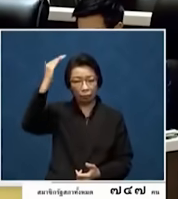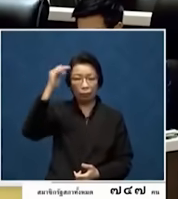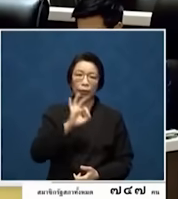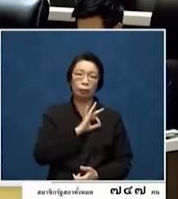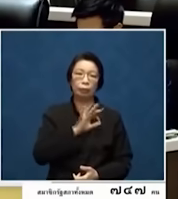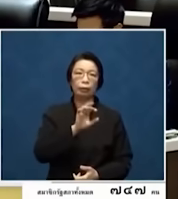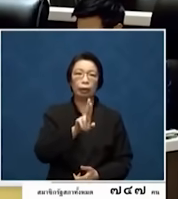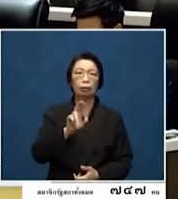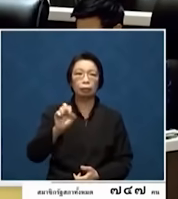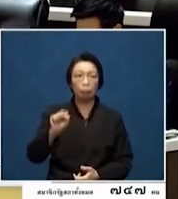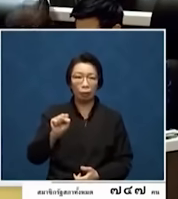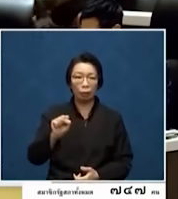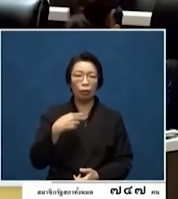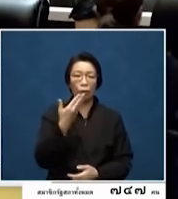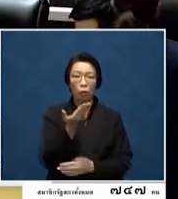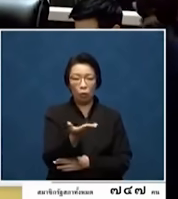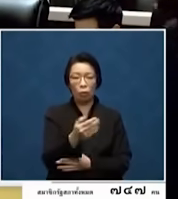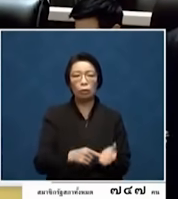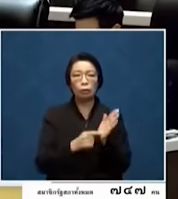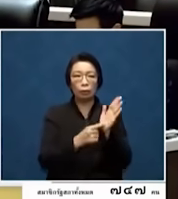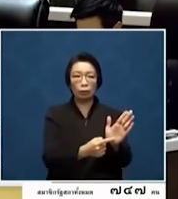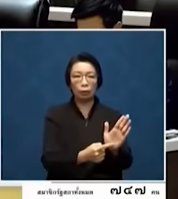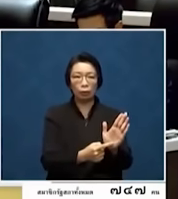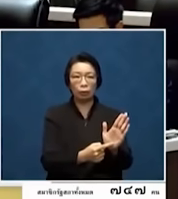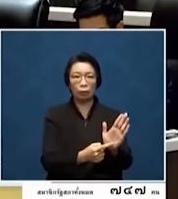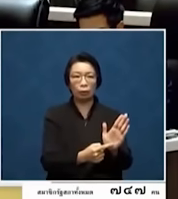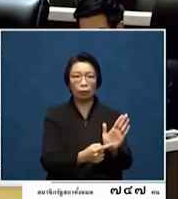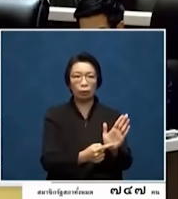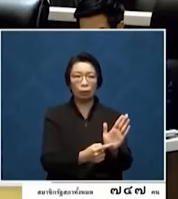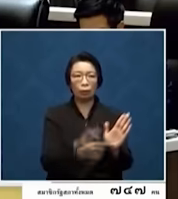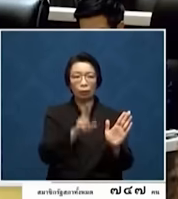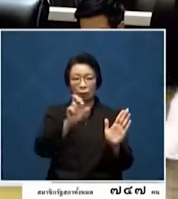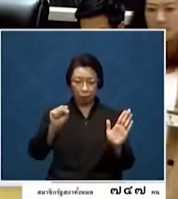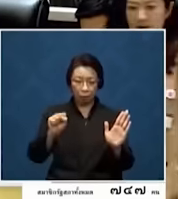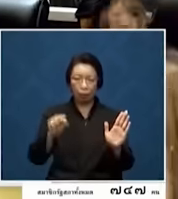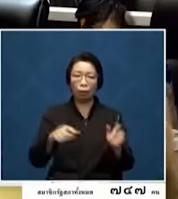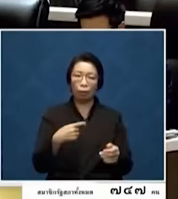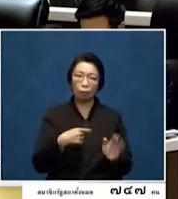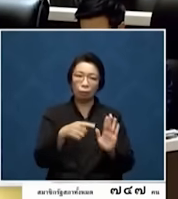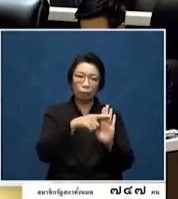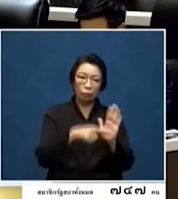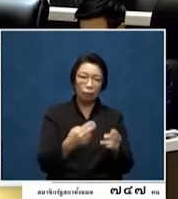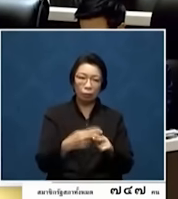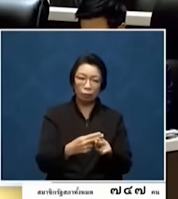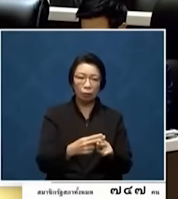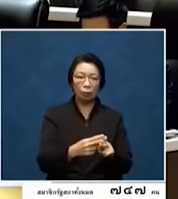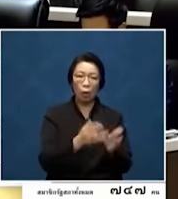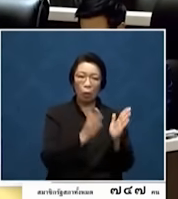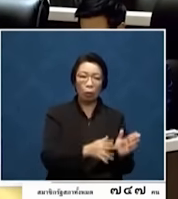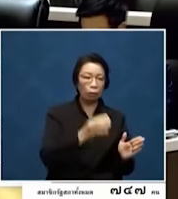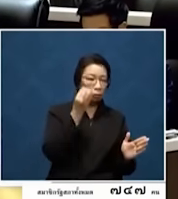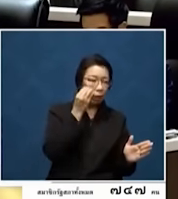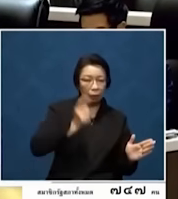ฎาคมที่เสนอชื่อพิธาซ้ำไม่ได ้ ดูสิฮะมันย้อนกลับไปนู่นน ่ ะ ใช ่